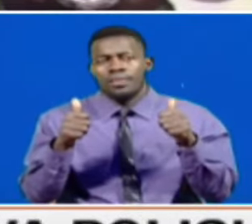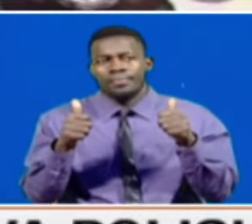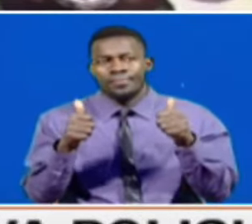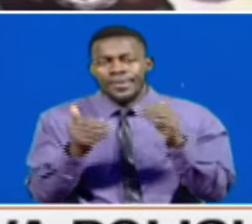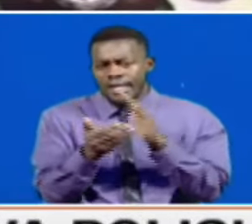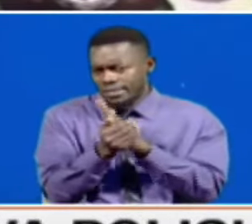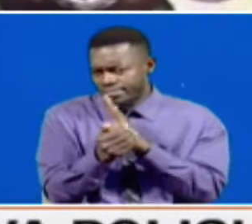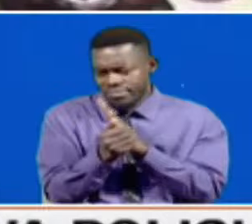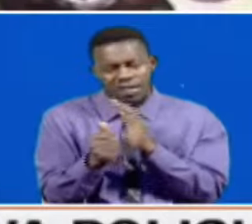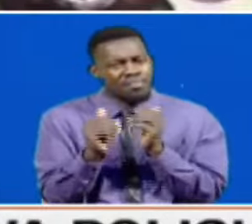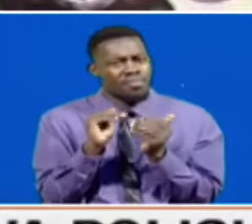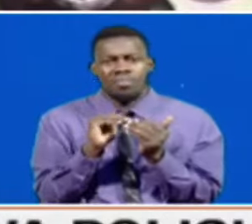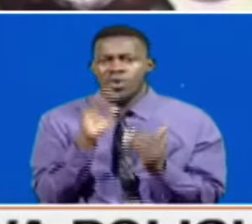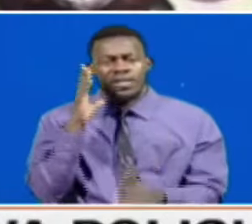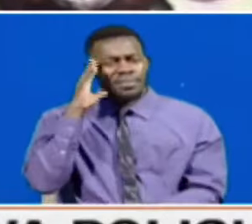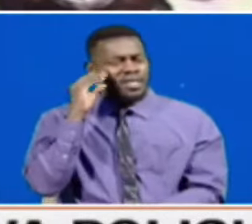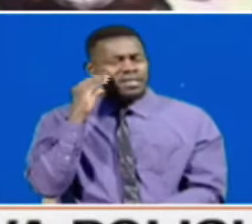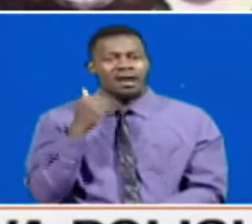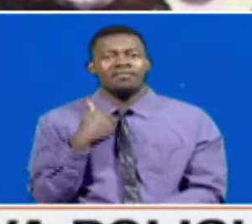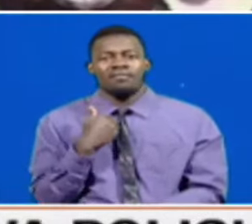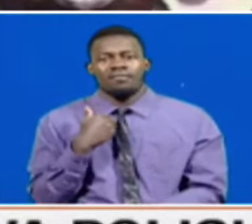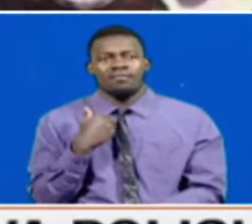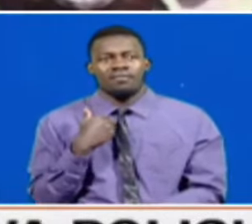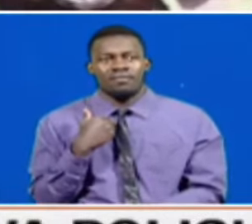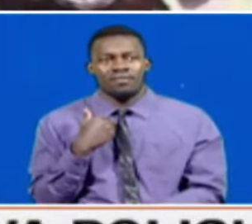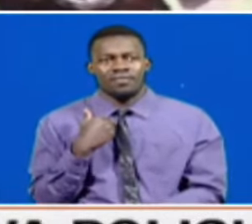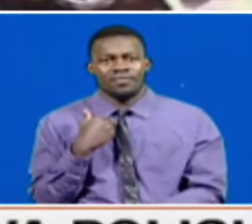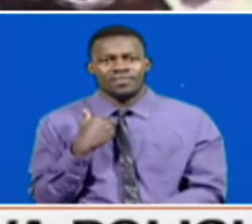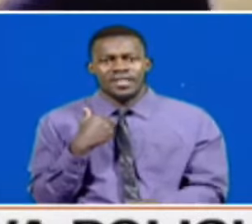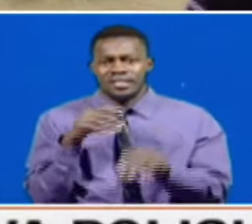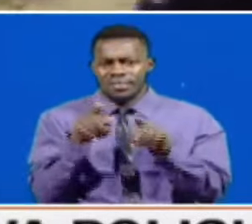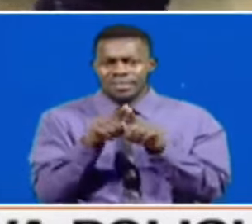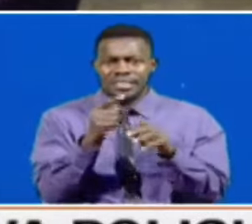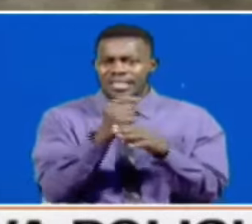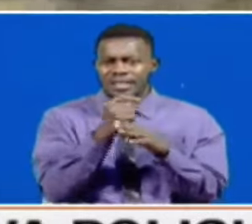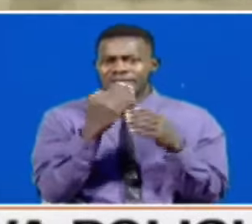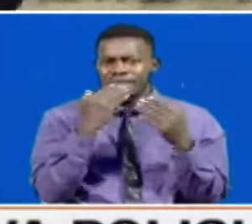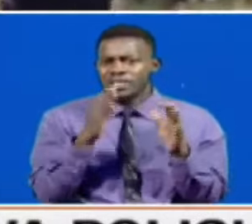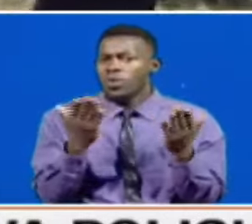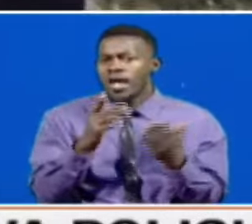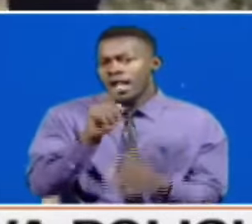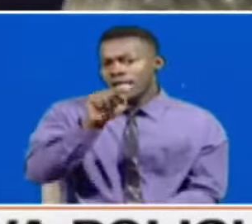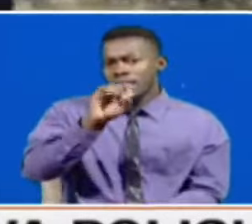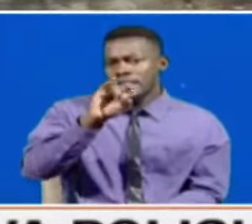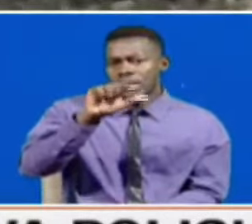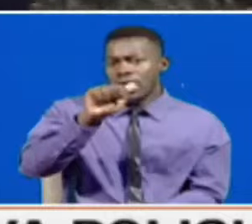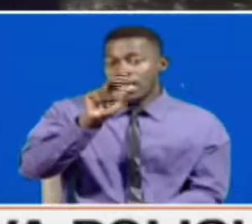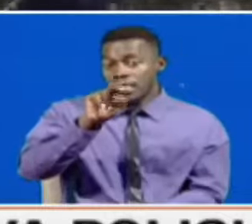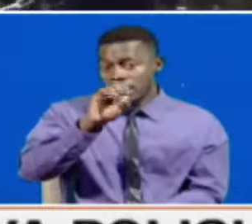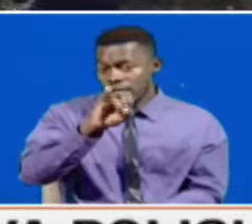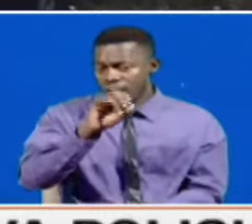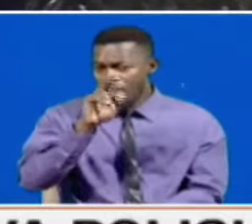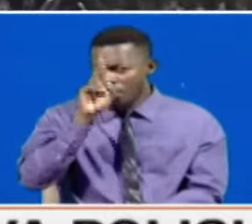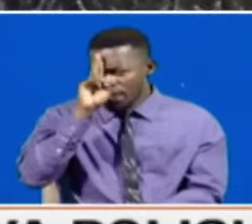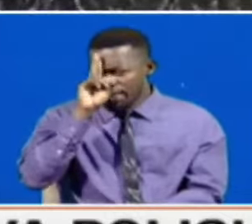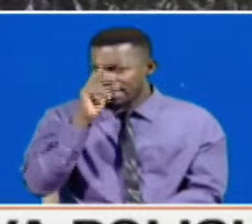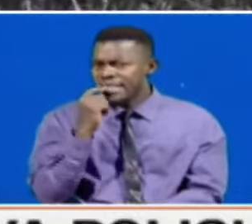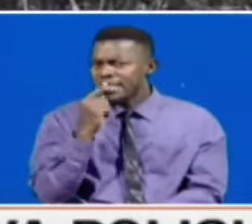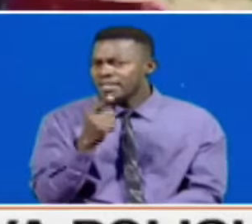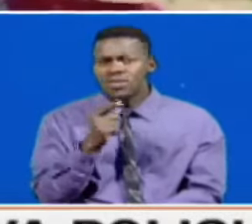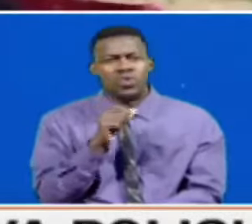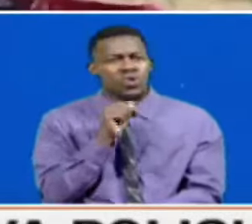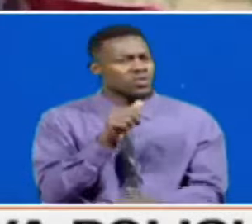ananya kazi kule tigania Ila maafa wa polisi wema Sio Jambo la kawaida